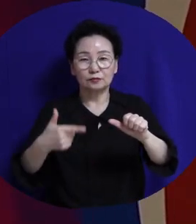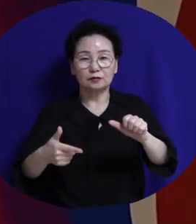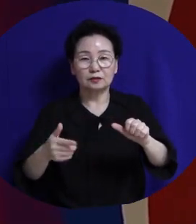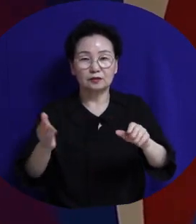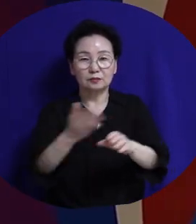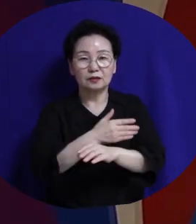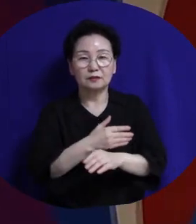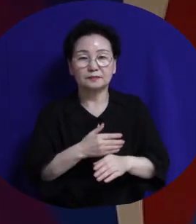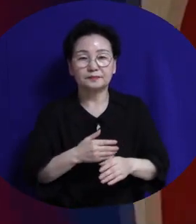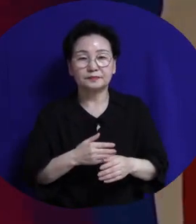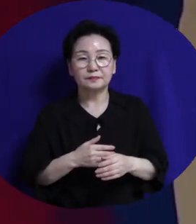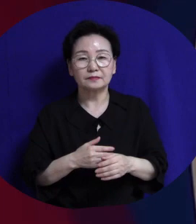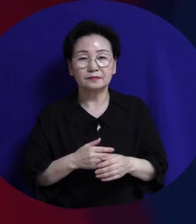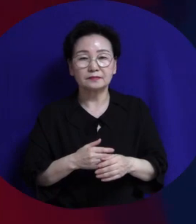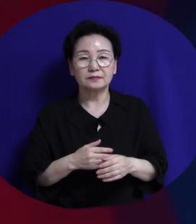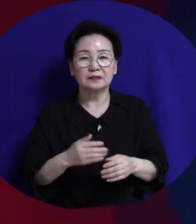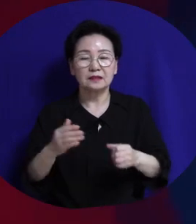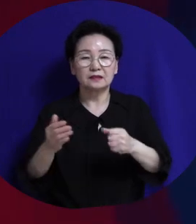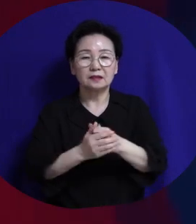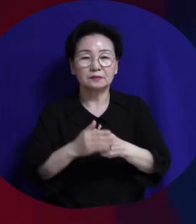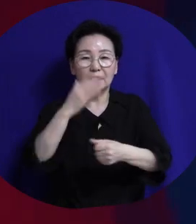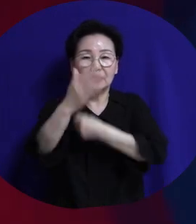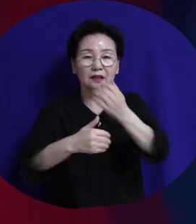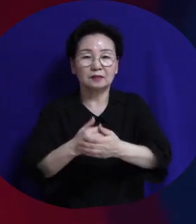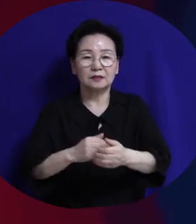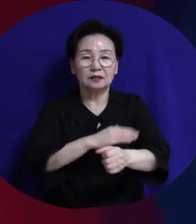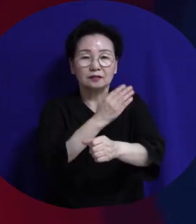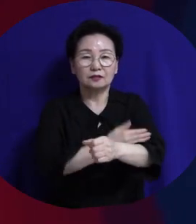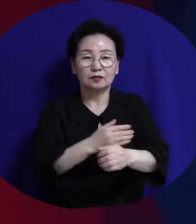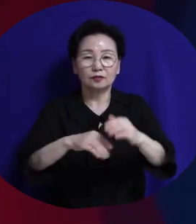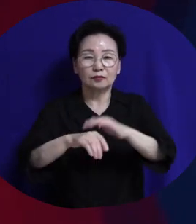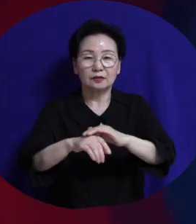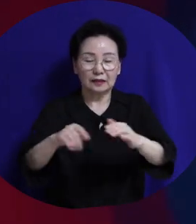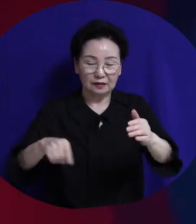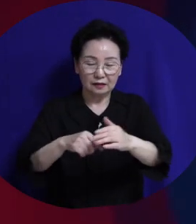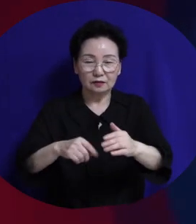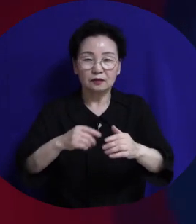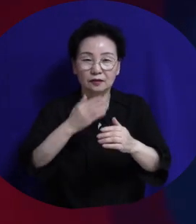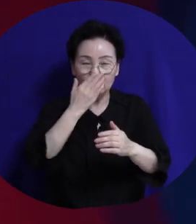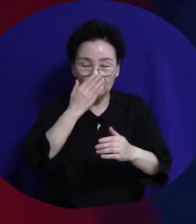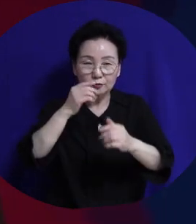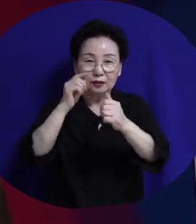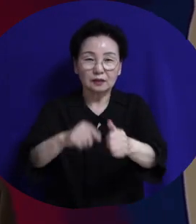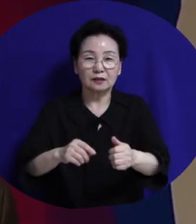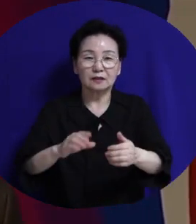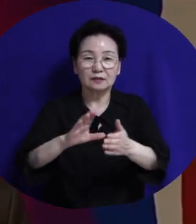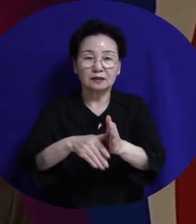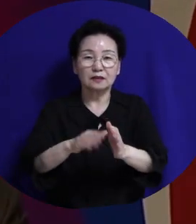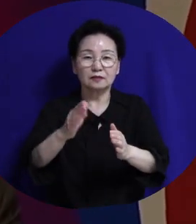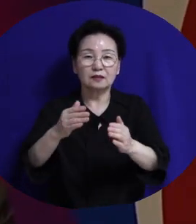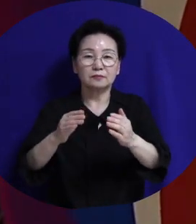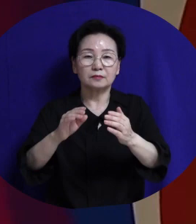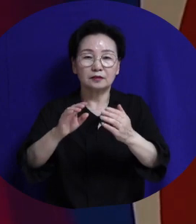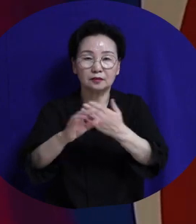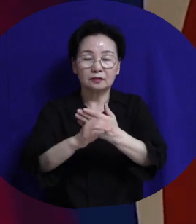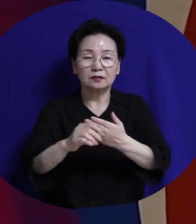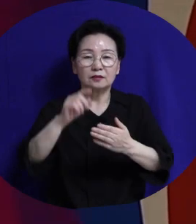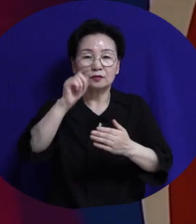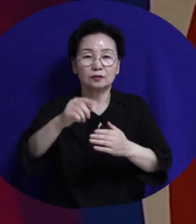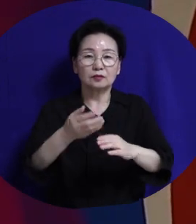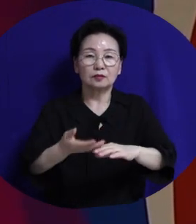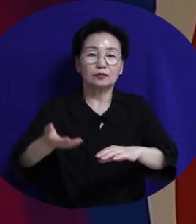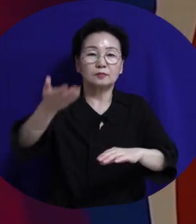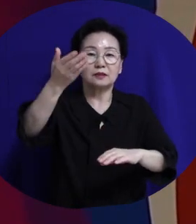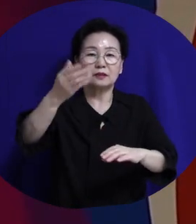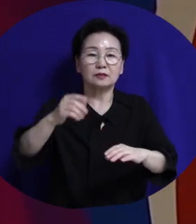6절부터 봐요. 그러므로 하나님의 능하신 손 아래서 겸손하라. 때가 되면 너를 높이시리라. 너희